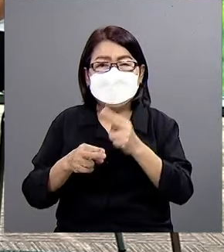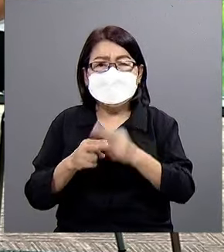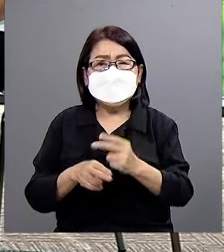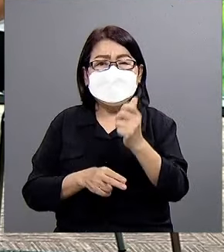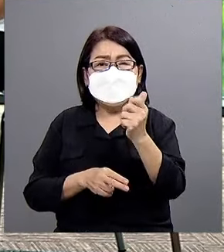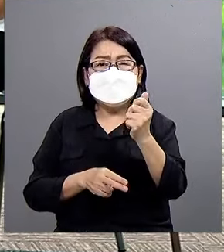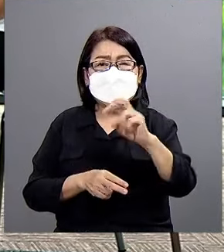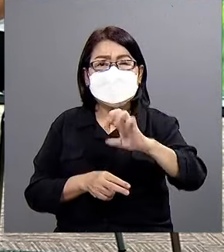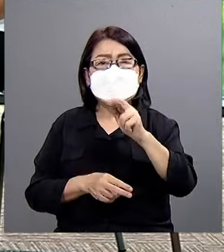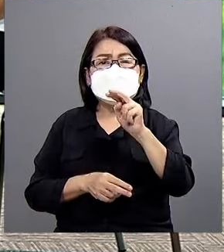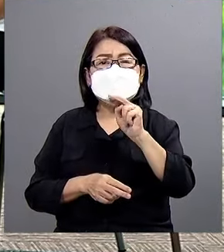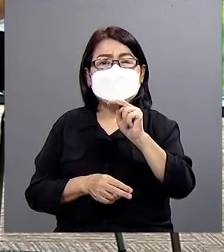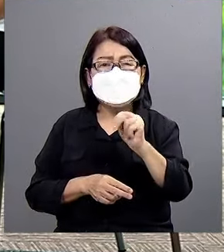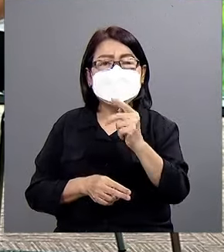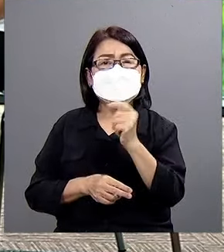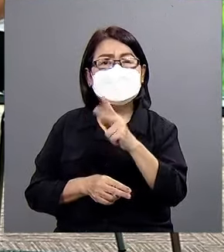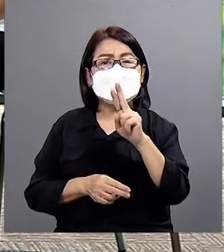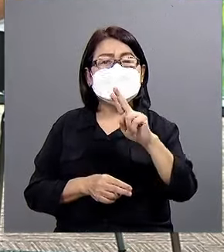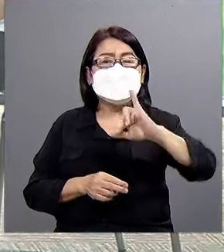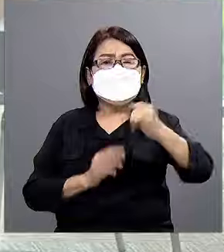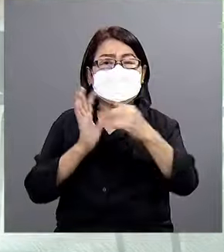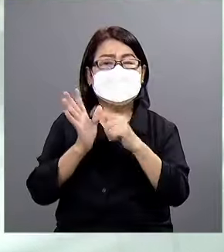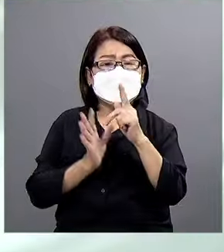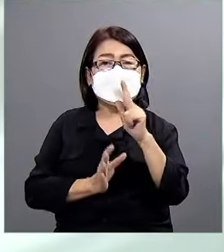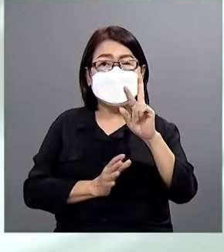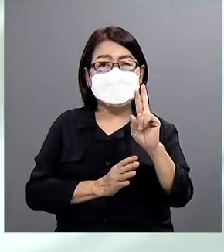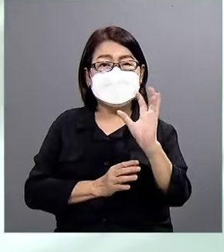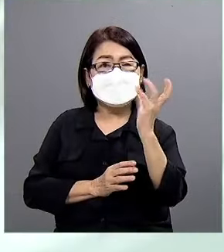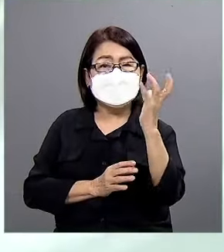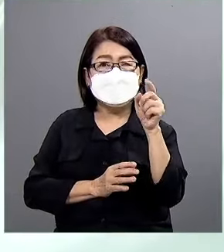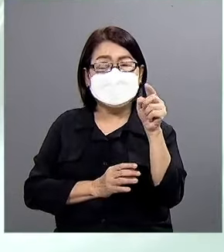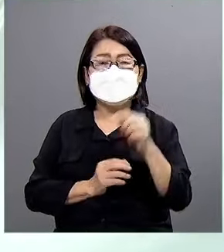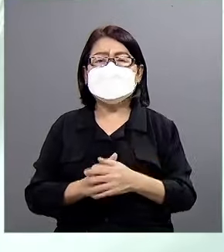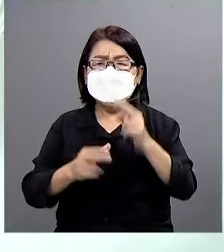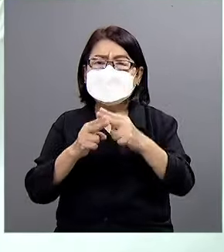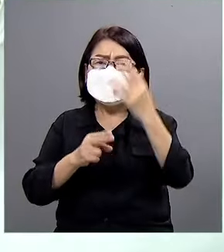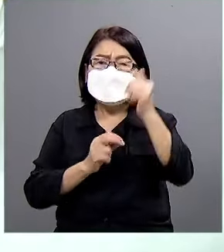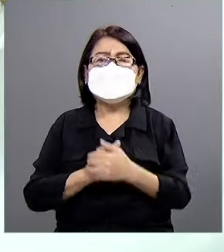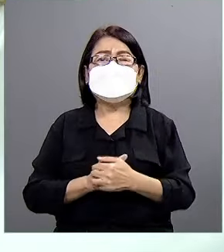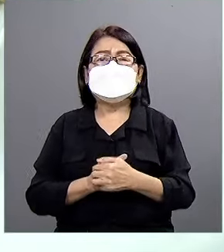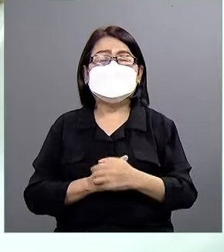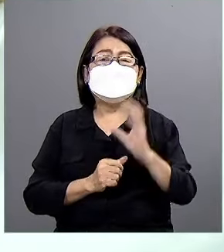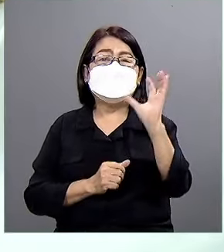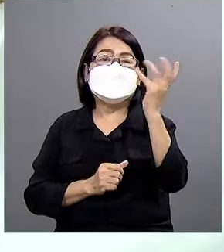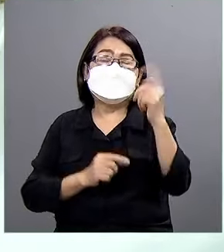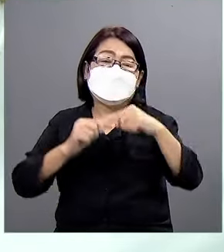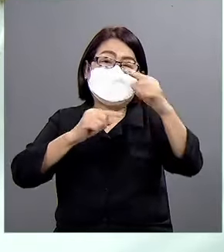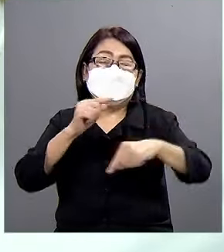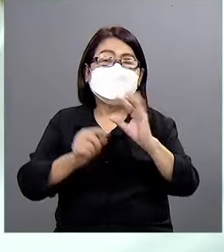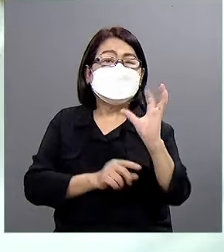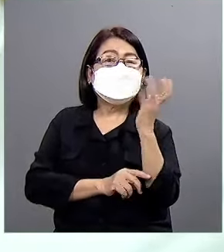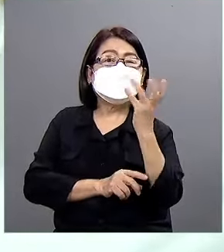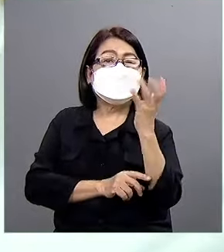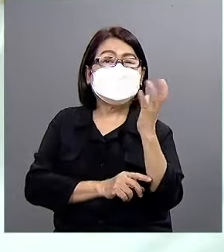จักรนี้นะครับเขาบอกว่าโบราณเขาบอกว่าที่ตั้งชื่อว่าอินทรจักรเพราะว่ากงจักรเนี่ยมันเหมือนหมุนไปบาดโดนตัวอะไรเงี้ยจะทำให้เรารู้สึกว่าหงุดหงิ